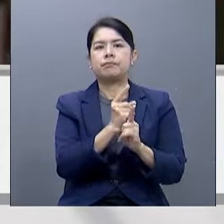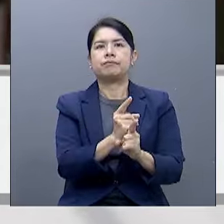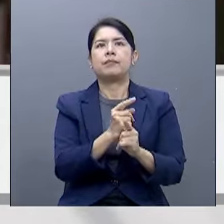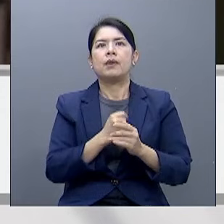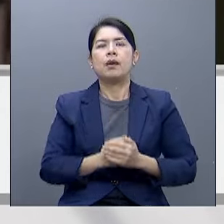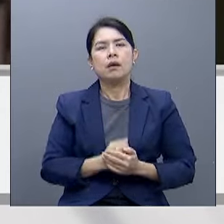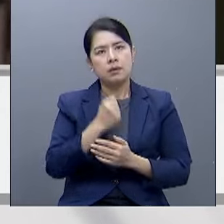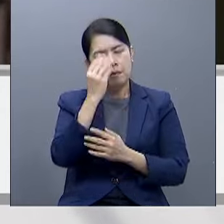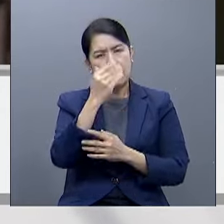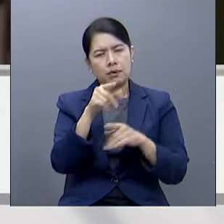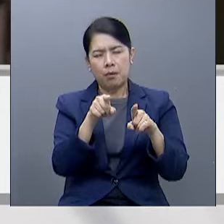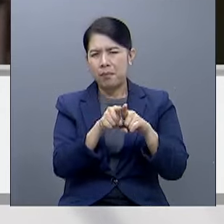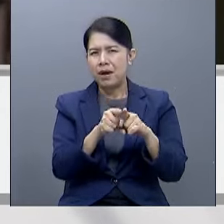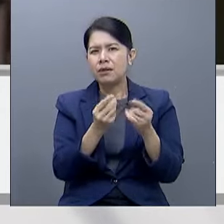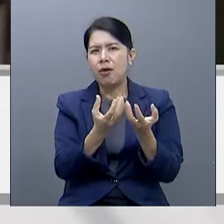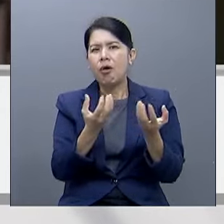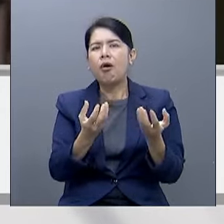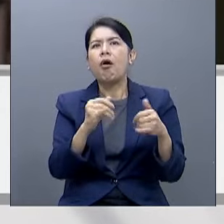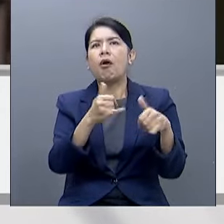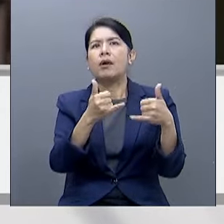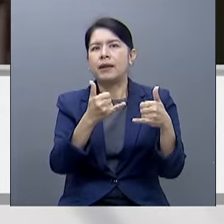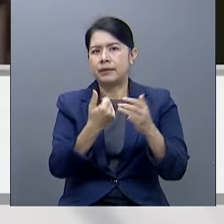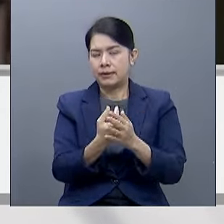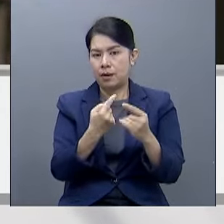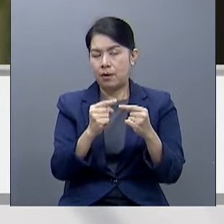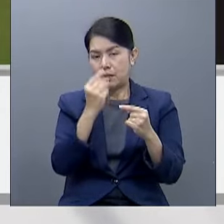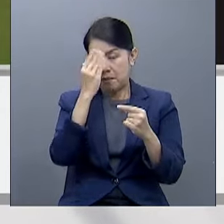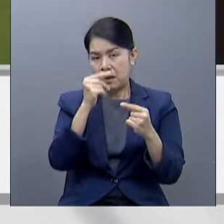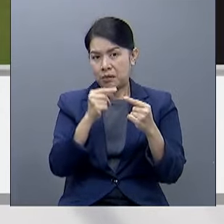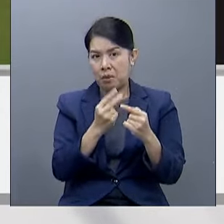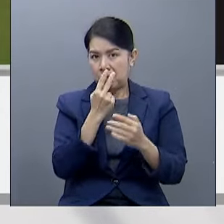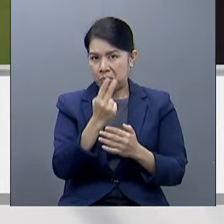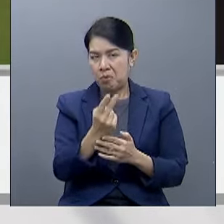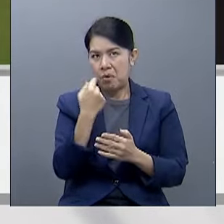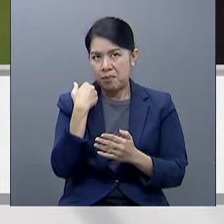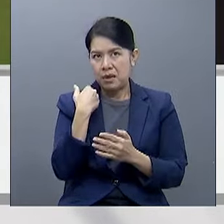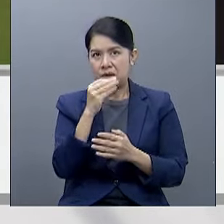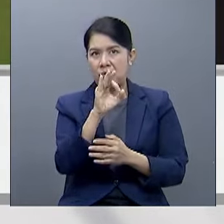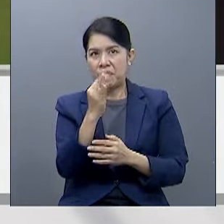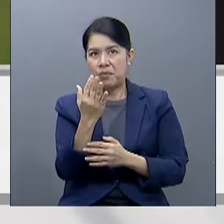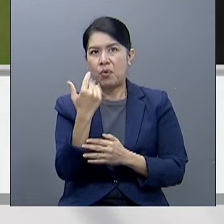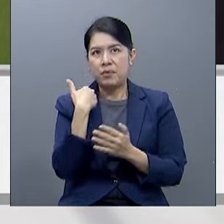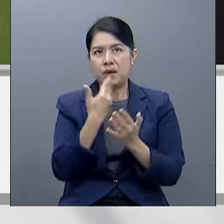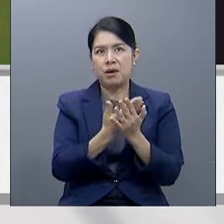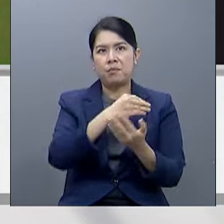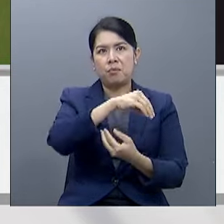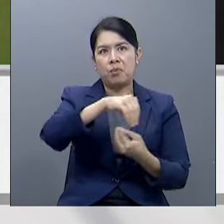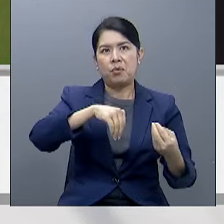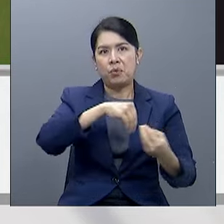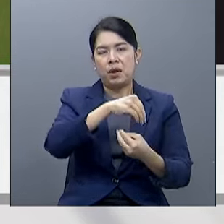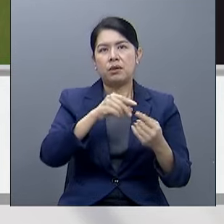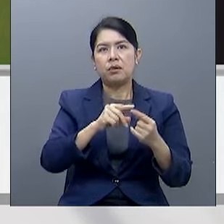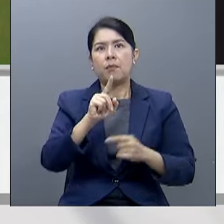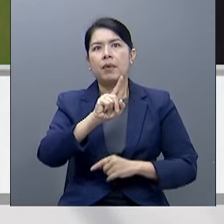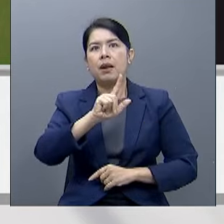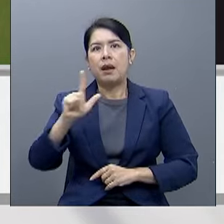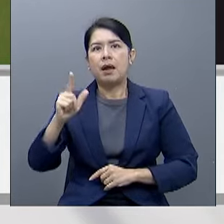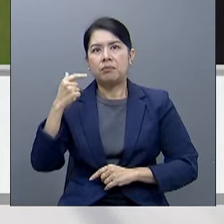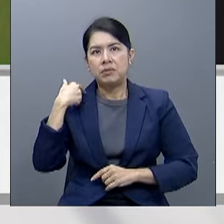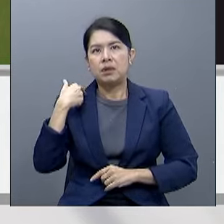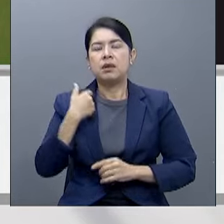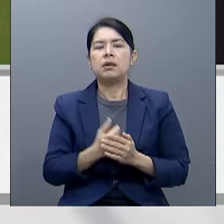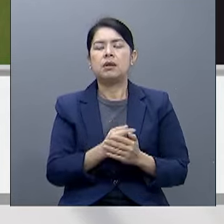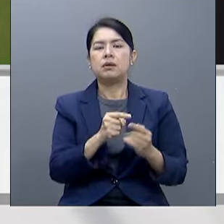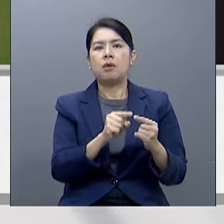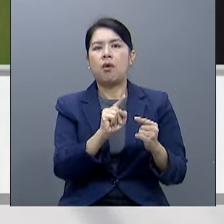เสมือนว่ามันคือของเล่นค่ะพบว่ามีเงินหมุนเวียนอยู่ในเพจนี้ต่อเดือนนับล้านบาทมีโกดังเก็บบุหรี่ไฟฟ้า